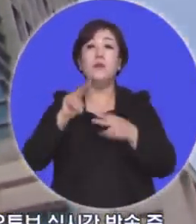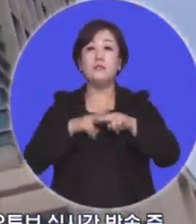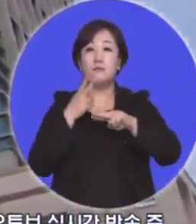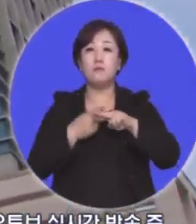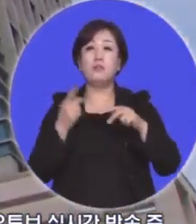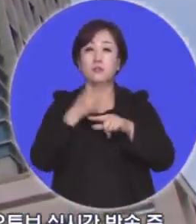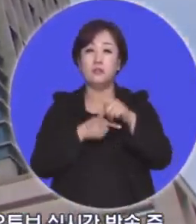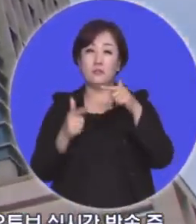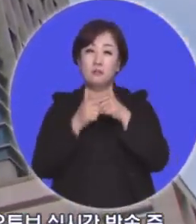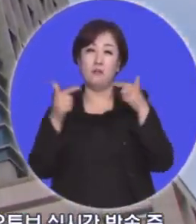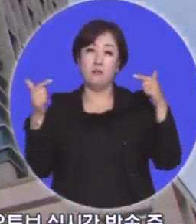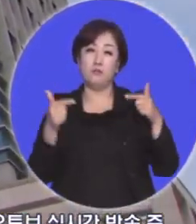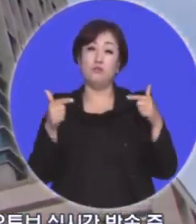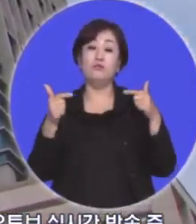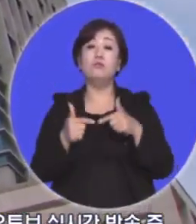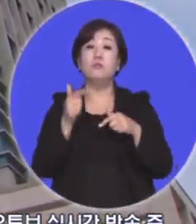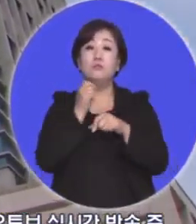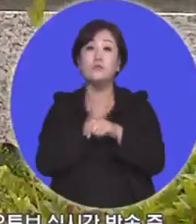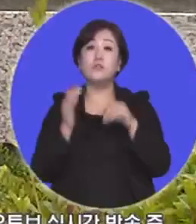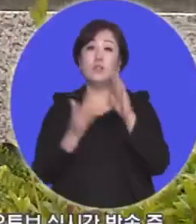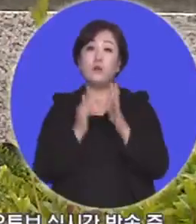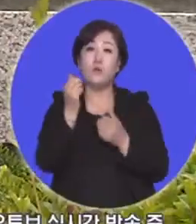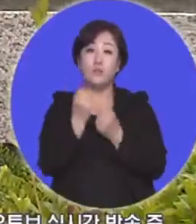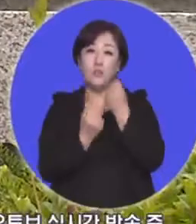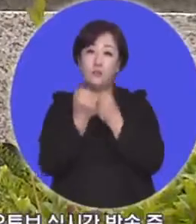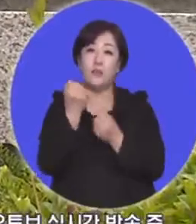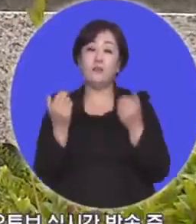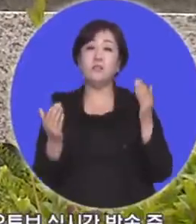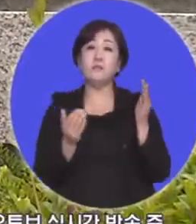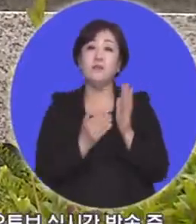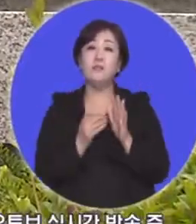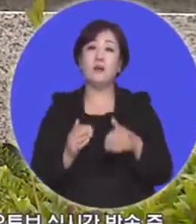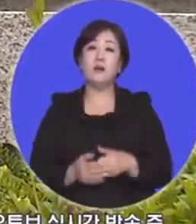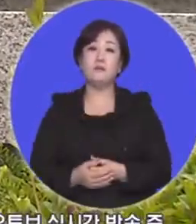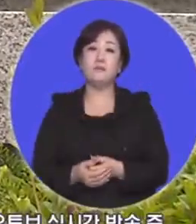대폭 줄여나가고 있다고 설명했습니다. UBC 뉴스 배윤주입니다.